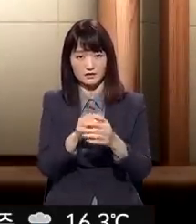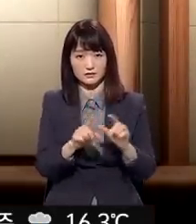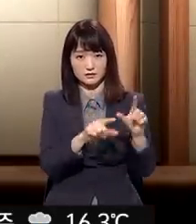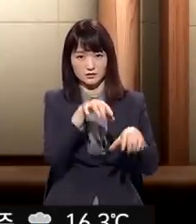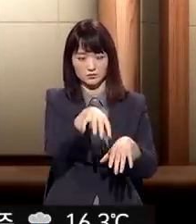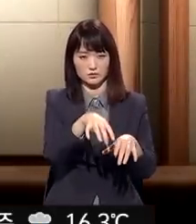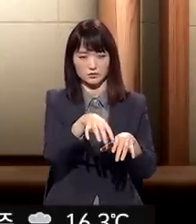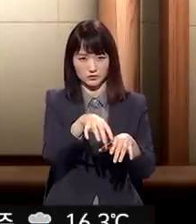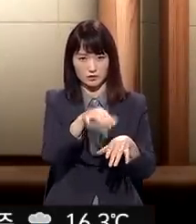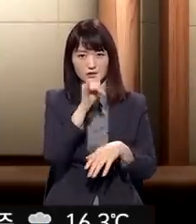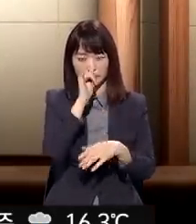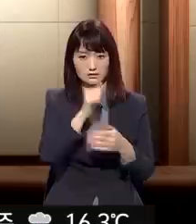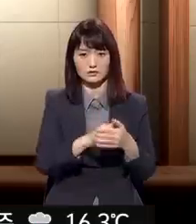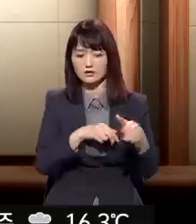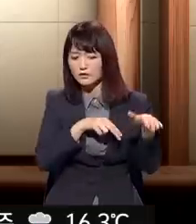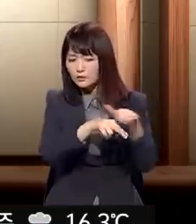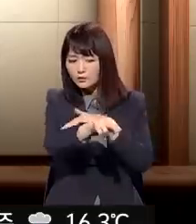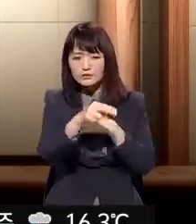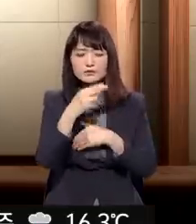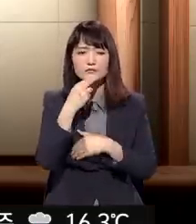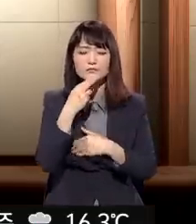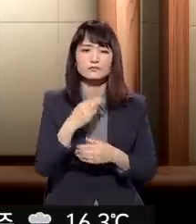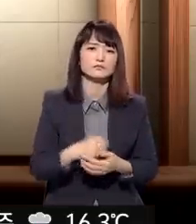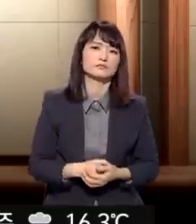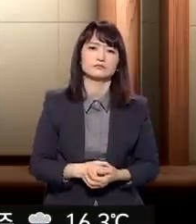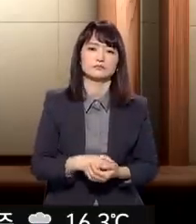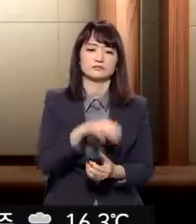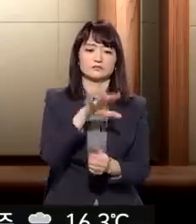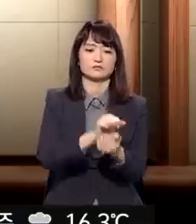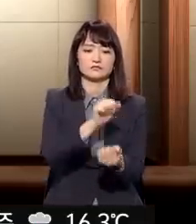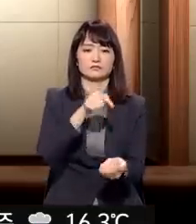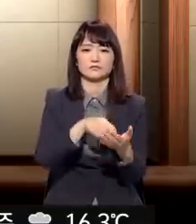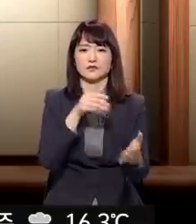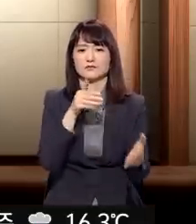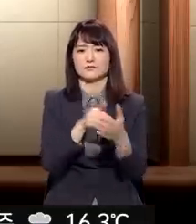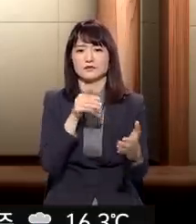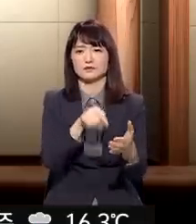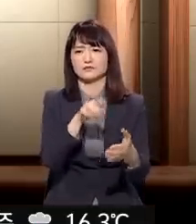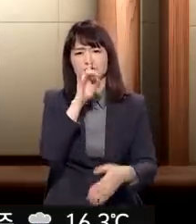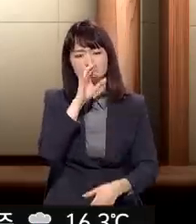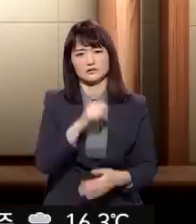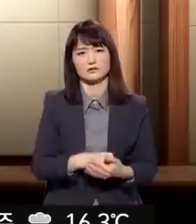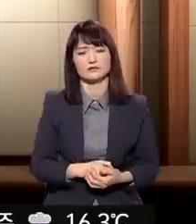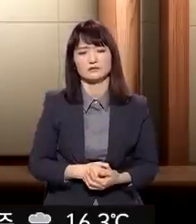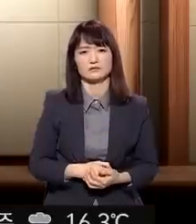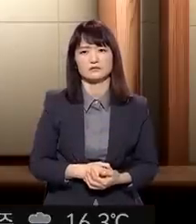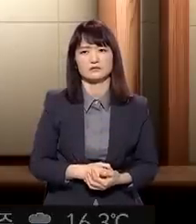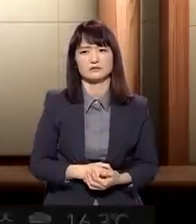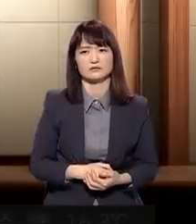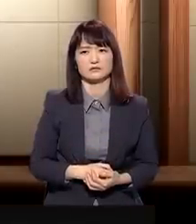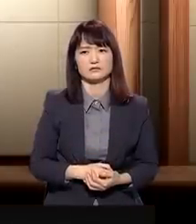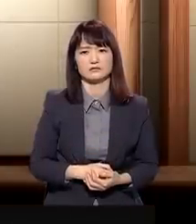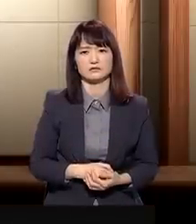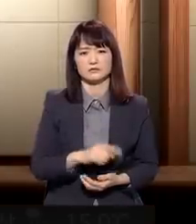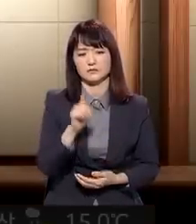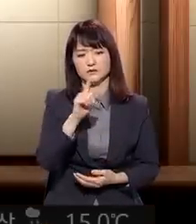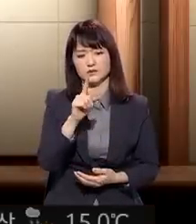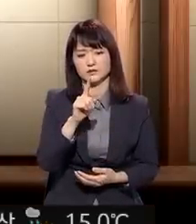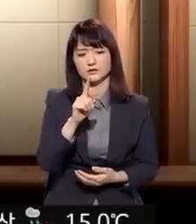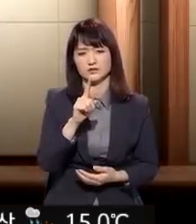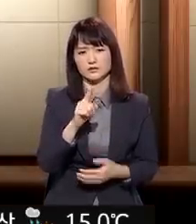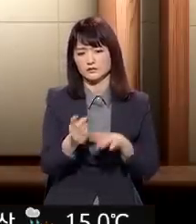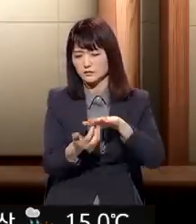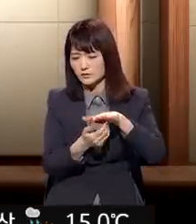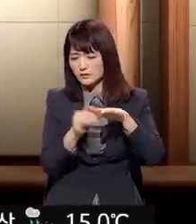일정하고 도주 우려가 없다고 해가지고 기각을 했어요. 이런 경우는 기각하면 안 되는데 기각했다는 거는 아무튼 모종에 뭐가 있는지 모르지만